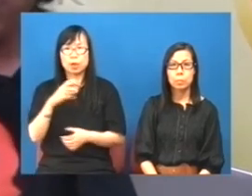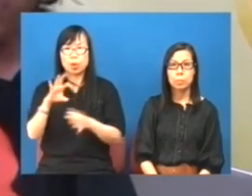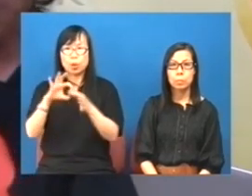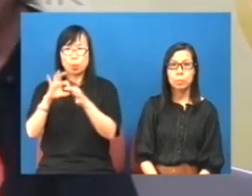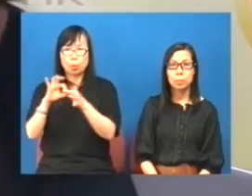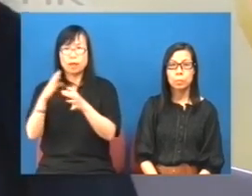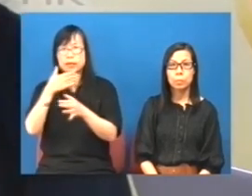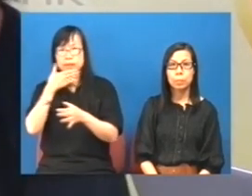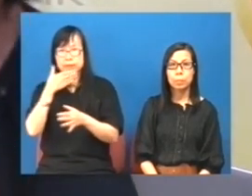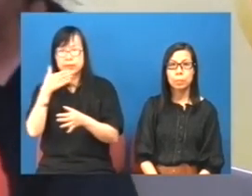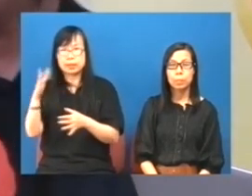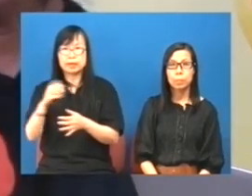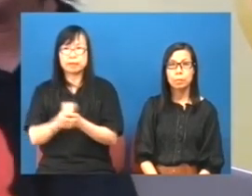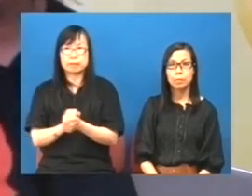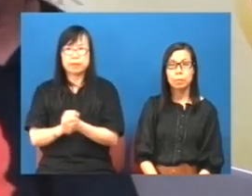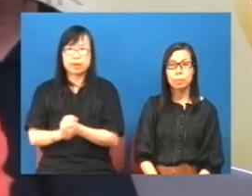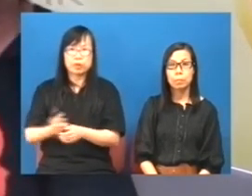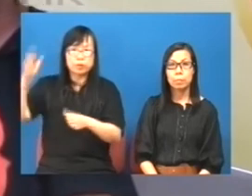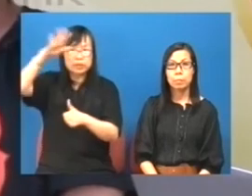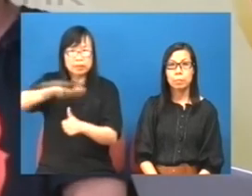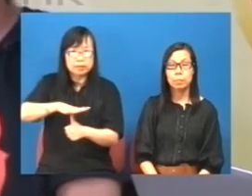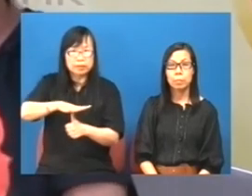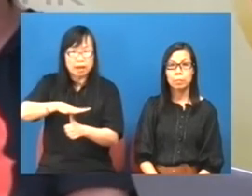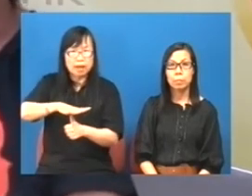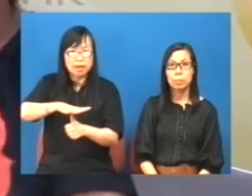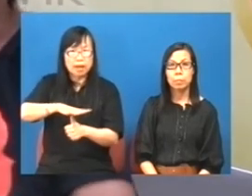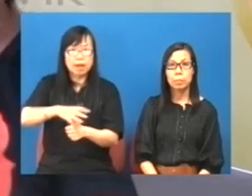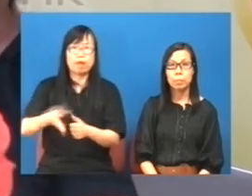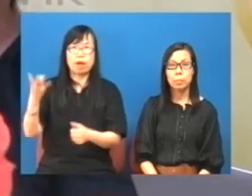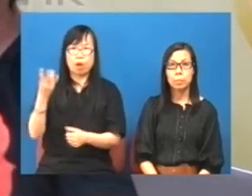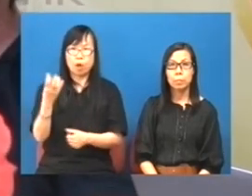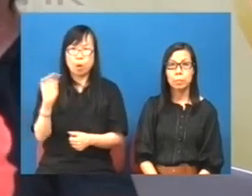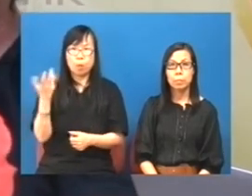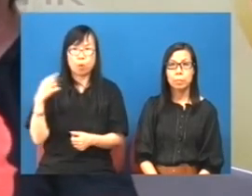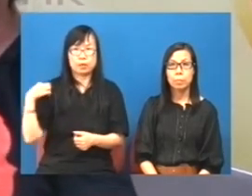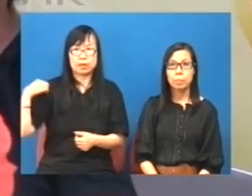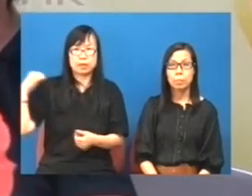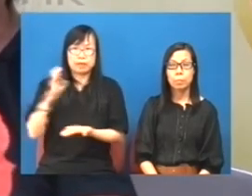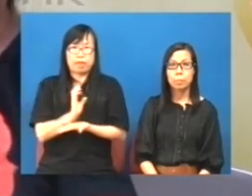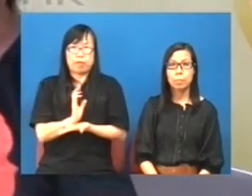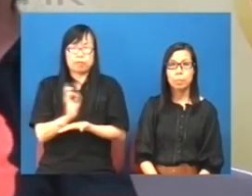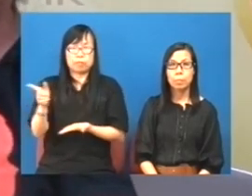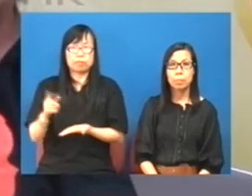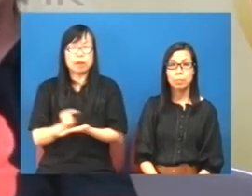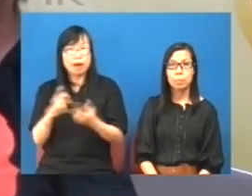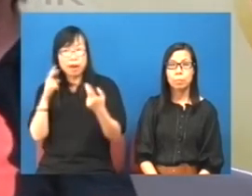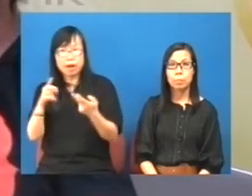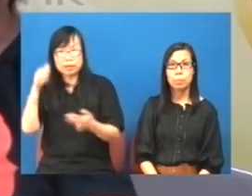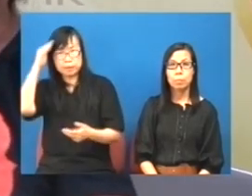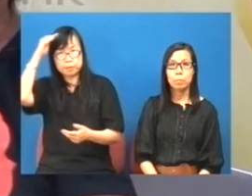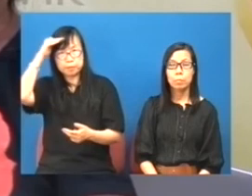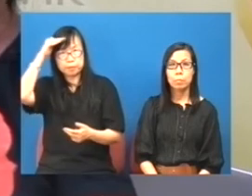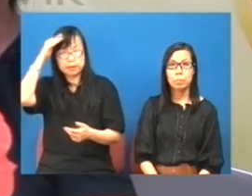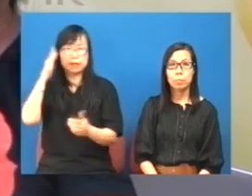協去試意打壓法輪功的言論自由看不過眼睛跟他爭警察去介入